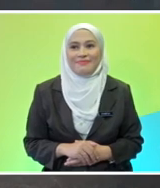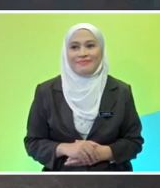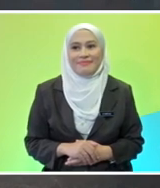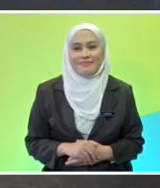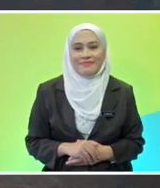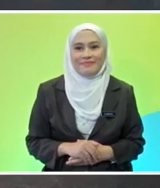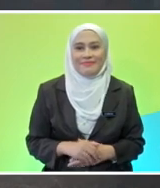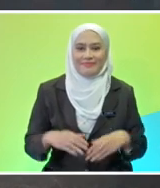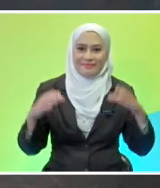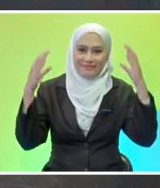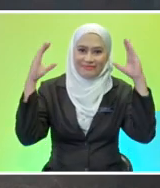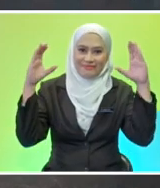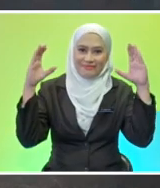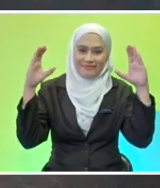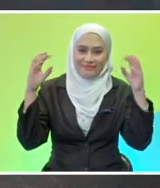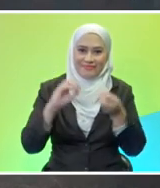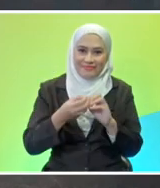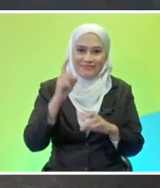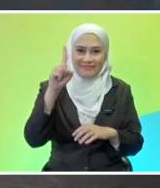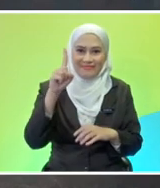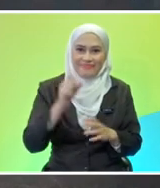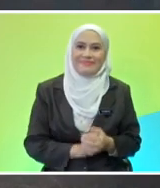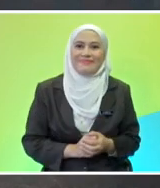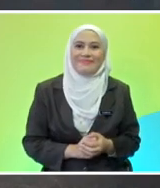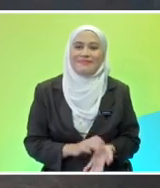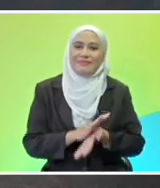Cikgu sampai dulu, jadi saya lah pemenangnya.